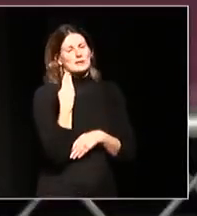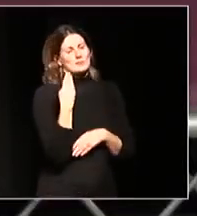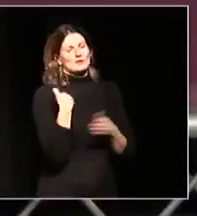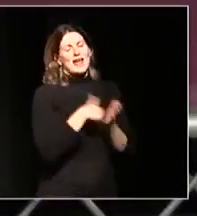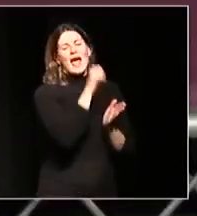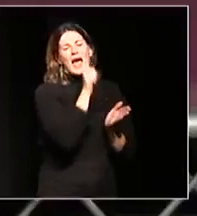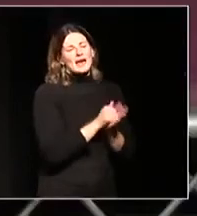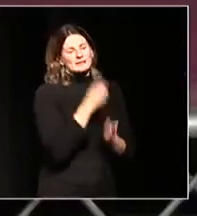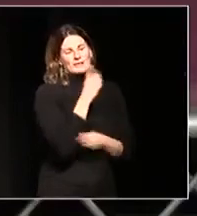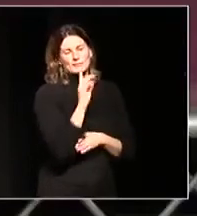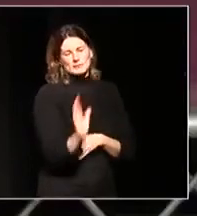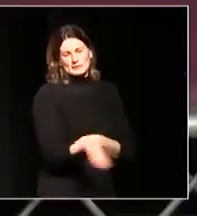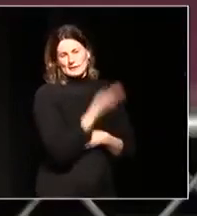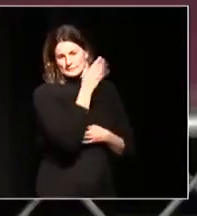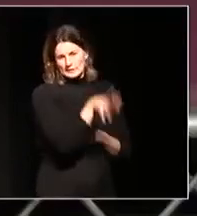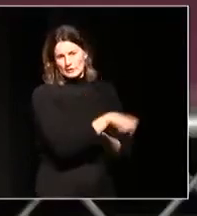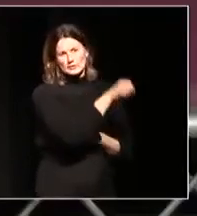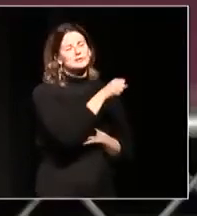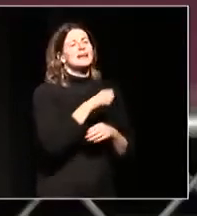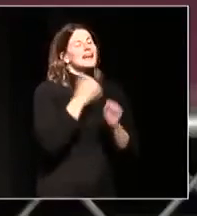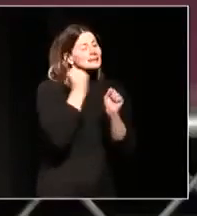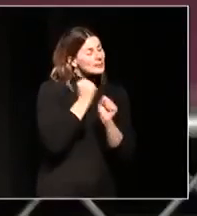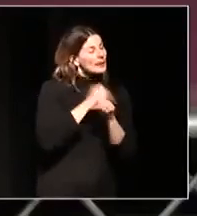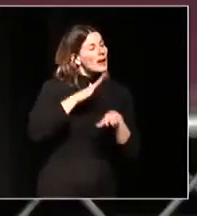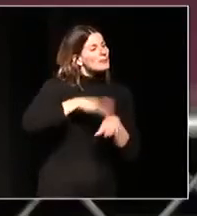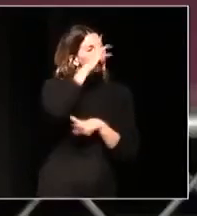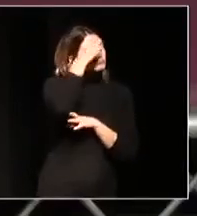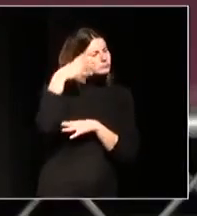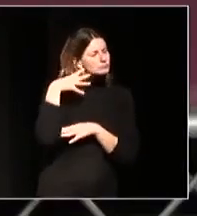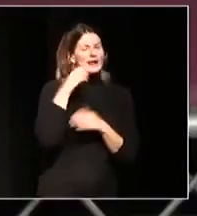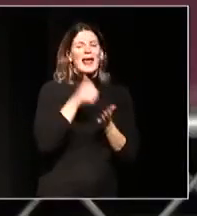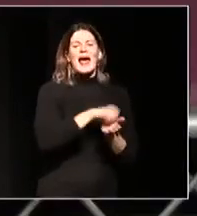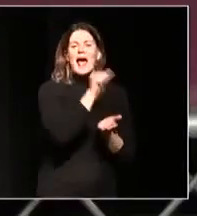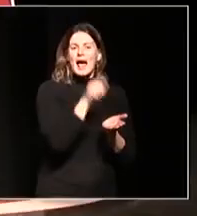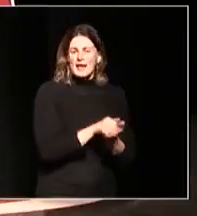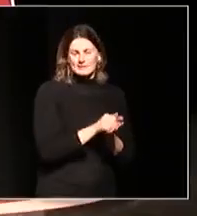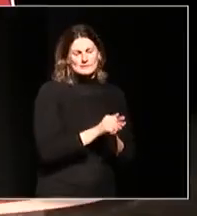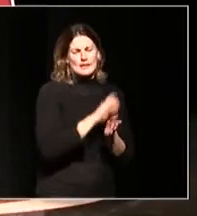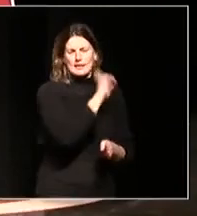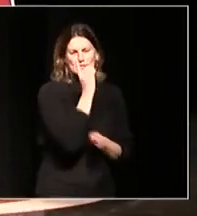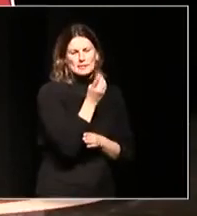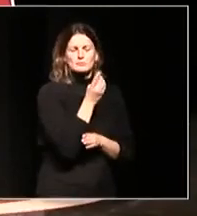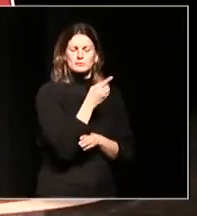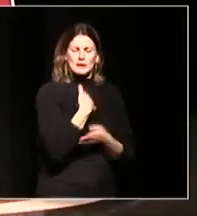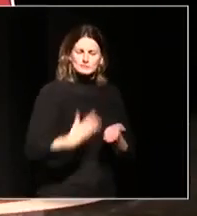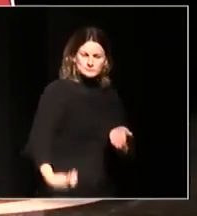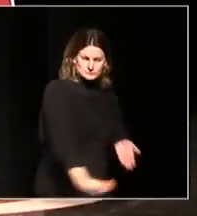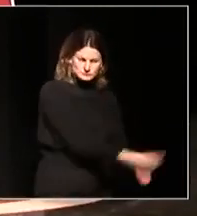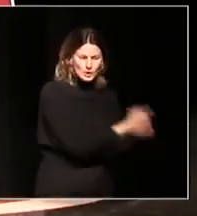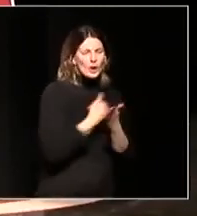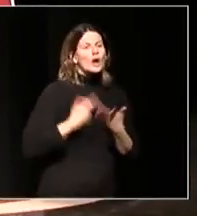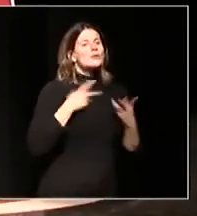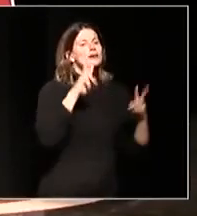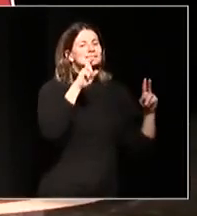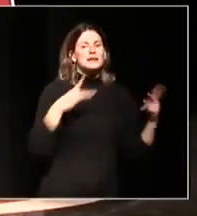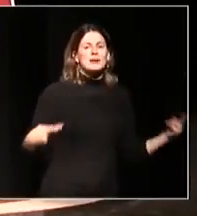acta de diputat, que treballarà perquè Puigdemont reculli la seva acta de diputat, però que convertirà